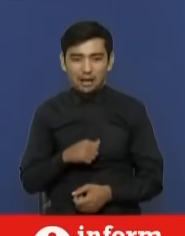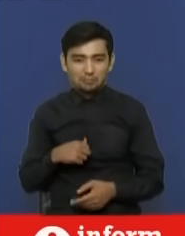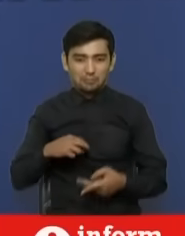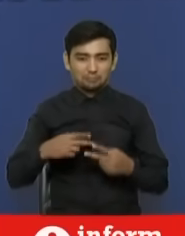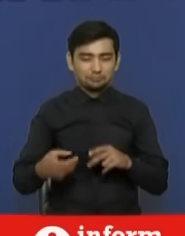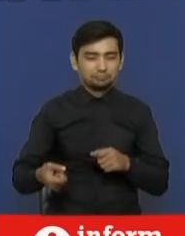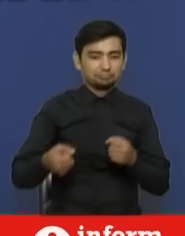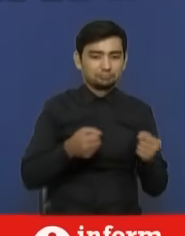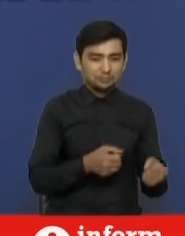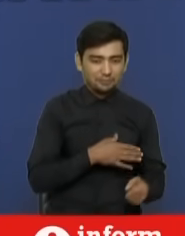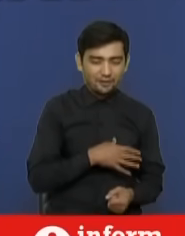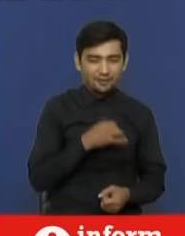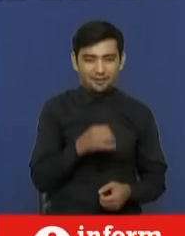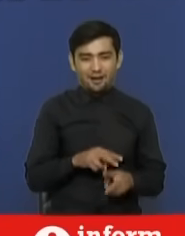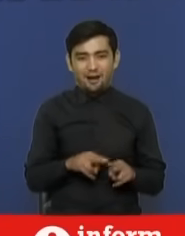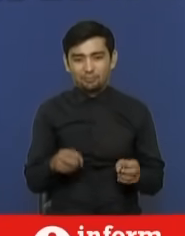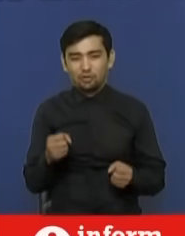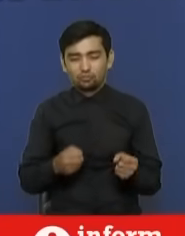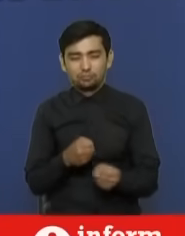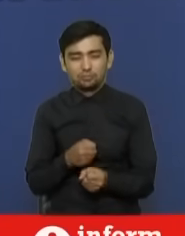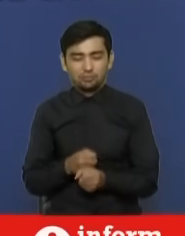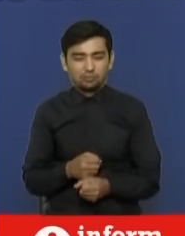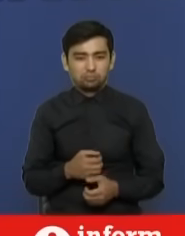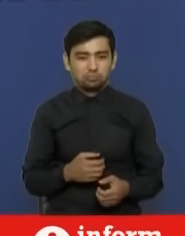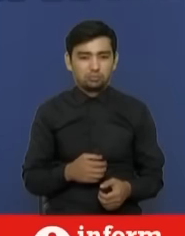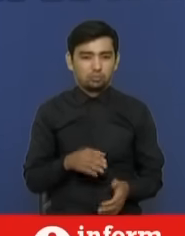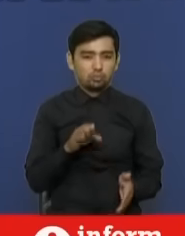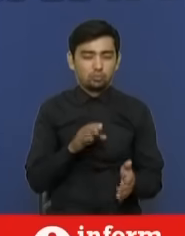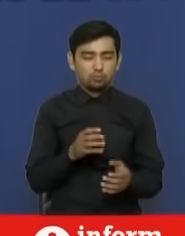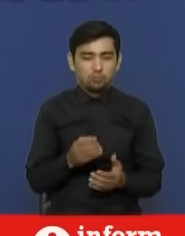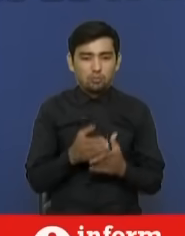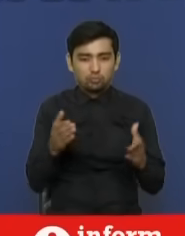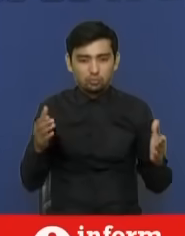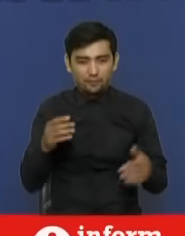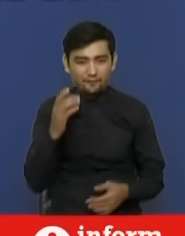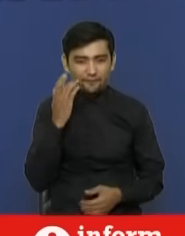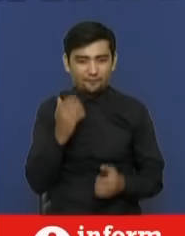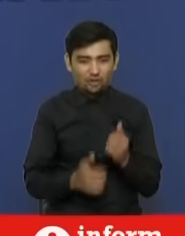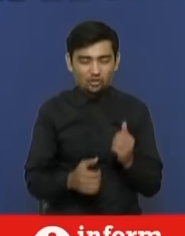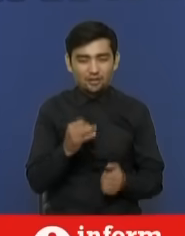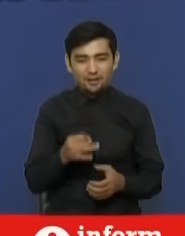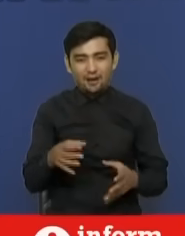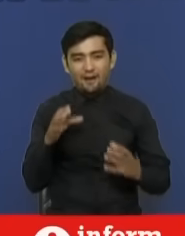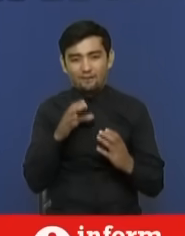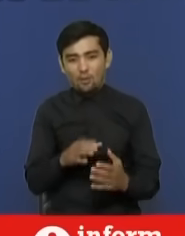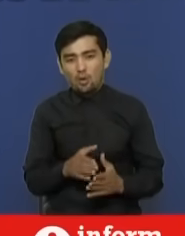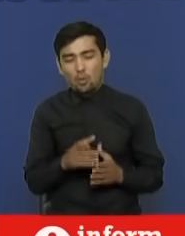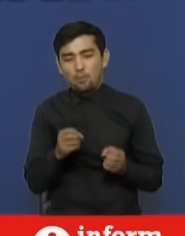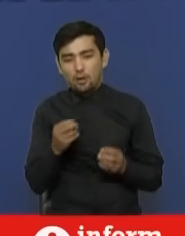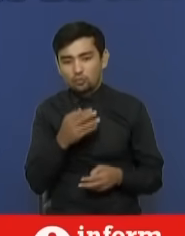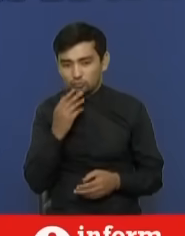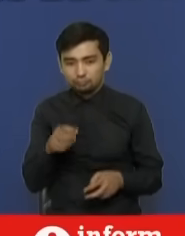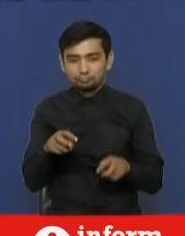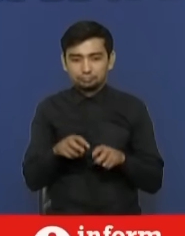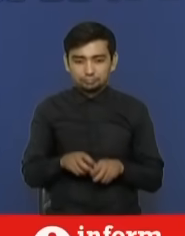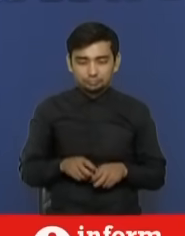ауыстырған. Мұндай көліктердің жол апатына түсуі жиілеген. Қауіпсіздікті қамтамасыз ету үшін адамдар тұрақты автобус қызметтерін таңдауы қажет. Онда